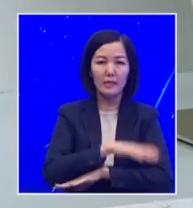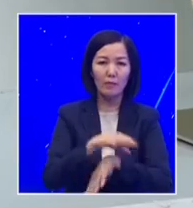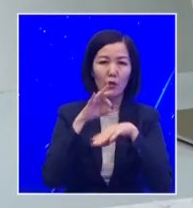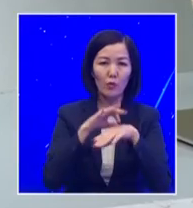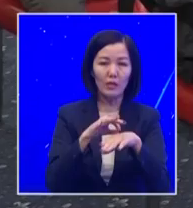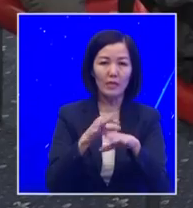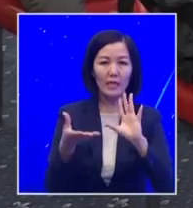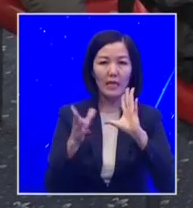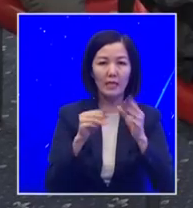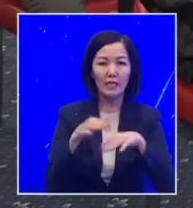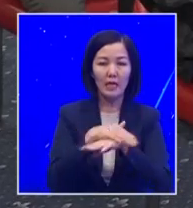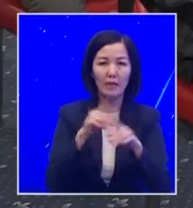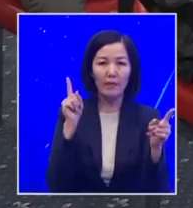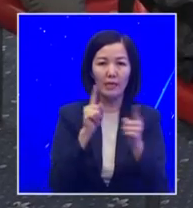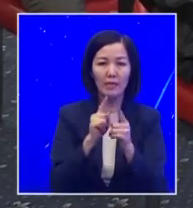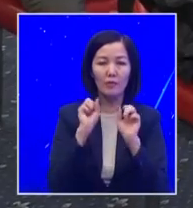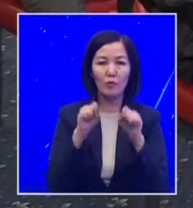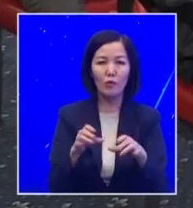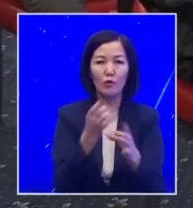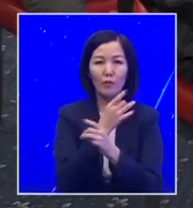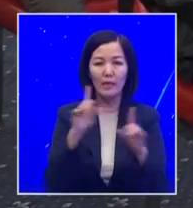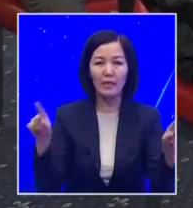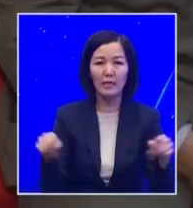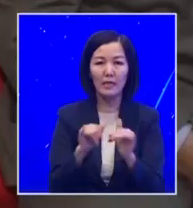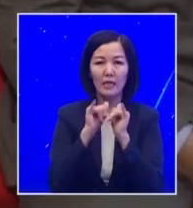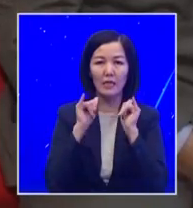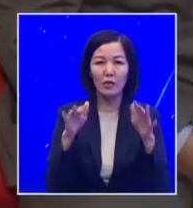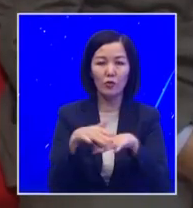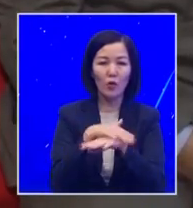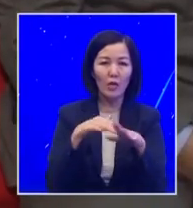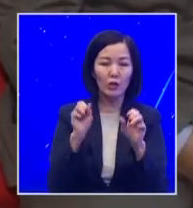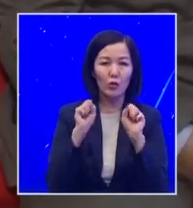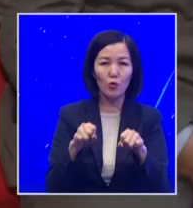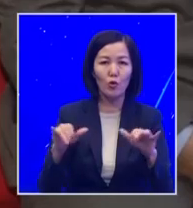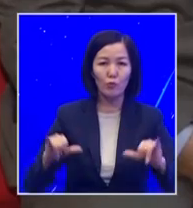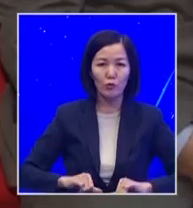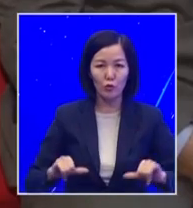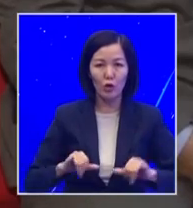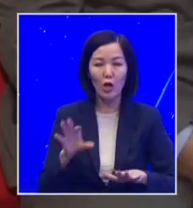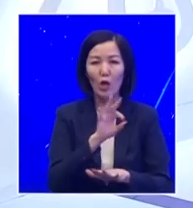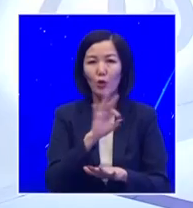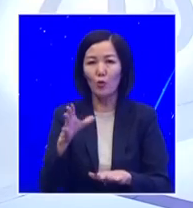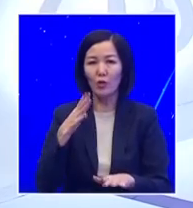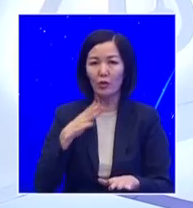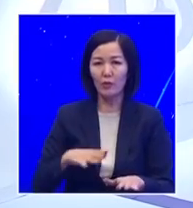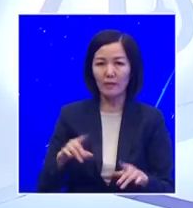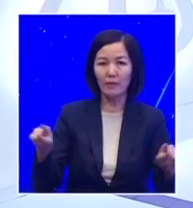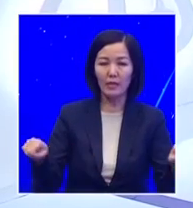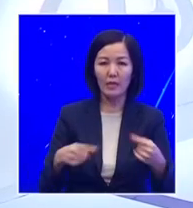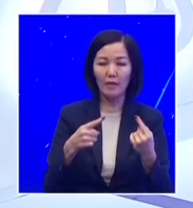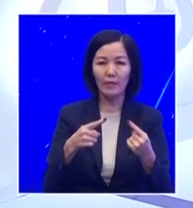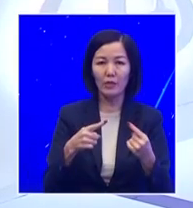өткізген. Нәтижесінде халықпен кездесіп, құқықтық мәдениет деңгейін арттыру, халықтың құқық бұзушылыққа нөлдік төзімділігін